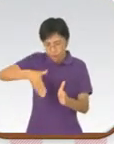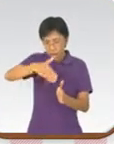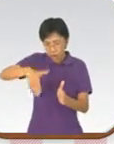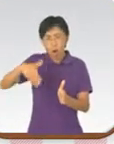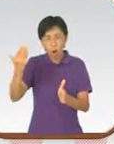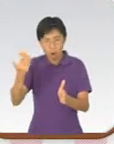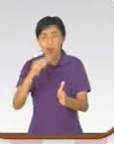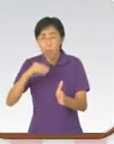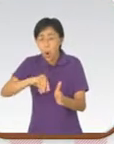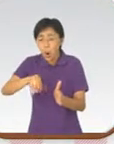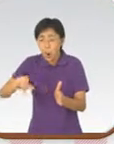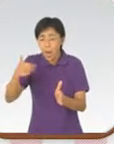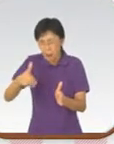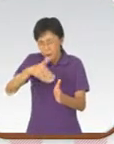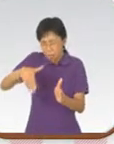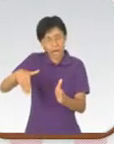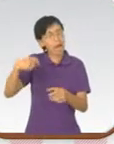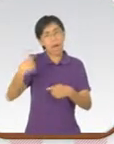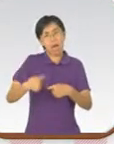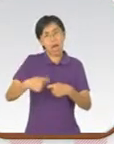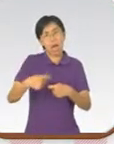ครับผม นะคะก็จะสวยกว่า